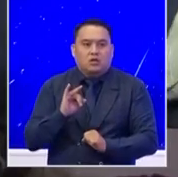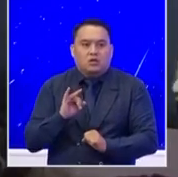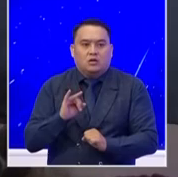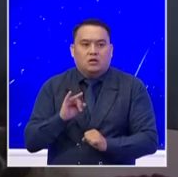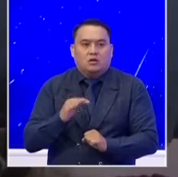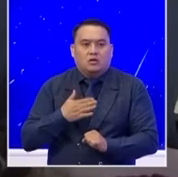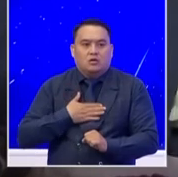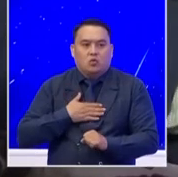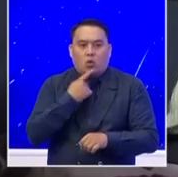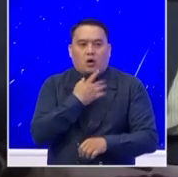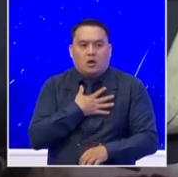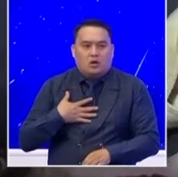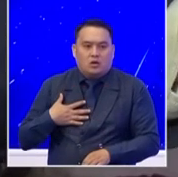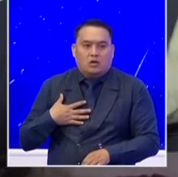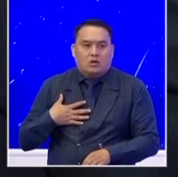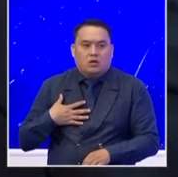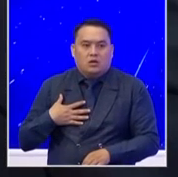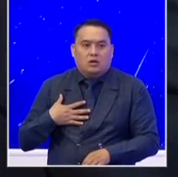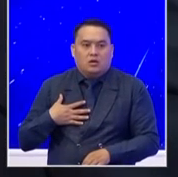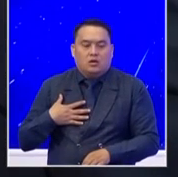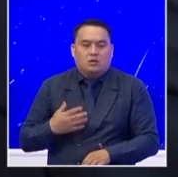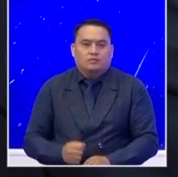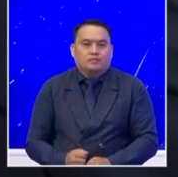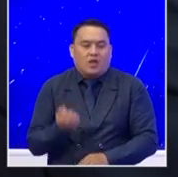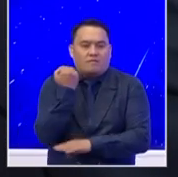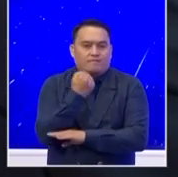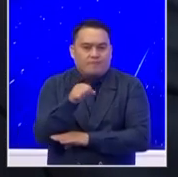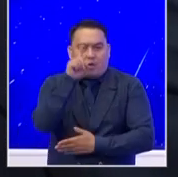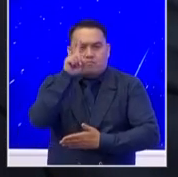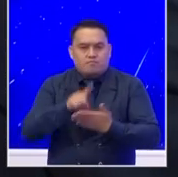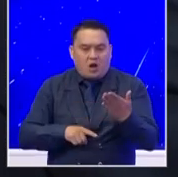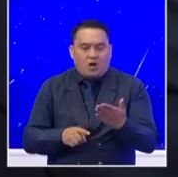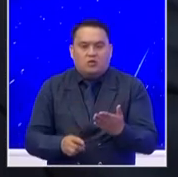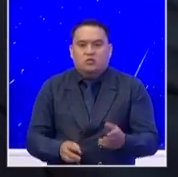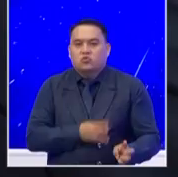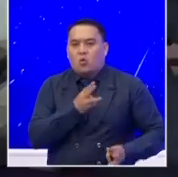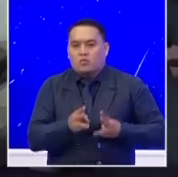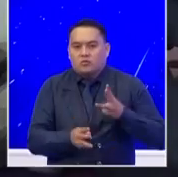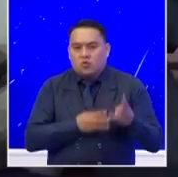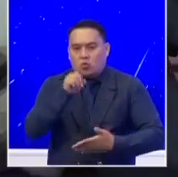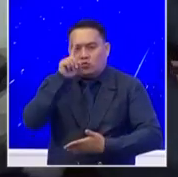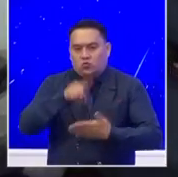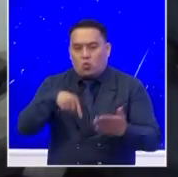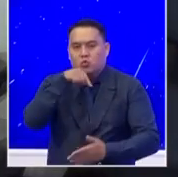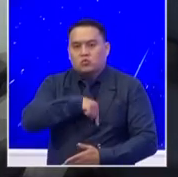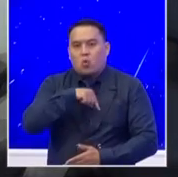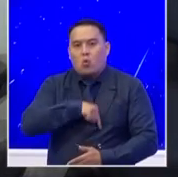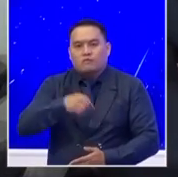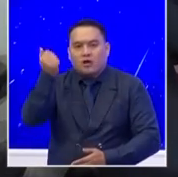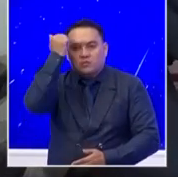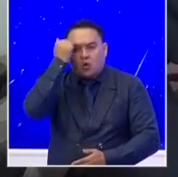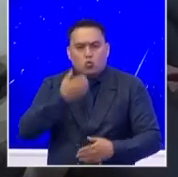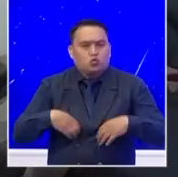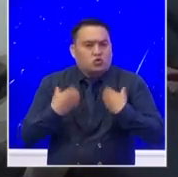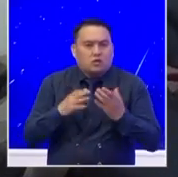руки. Ранение. Ранение. Вера в победу помогла выжить и придавала военный дух, делится Николай Богданов. Кроме воспоминаний о тех